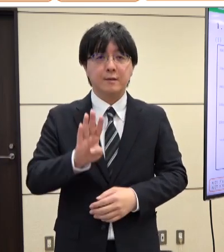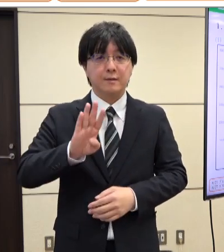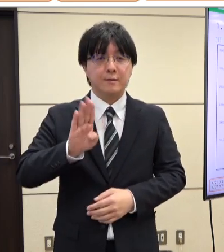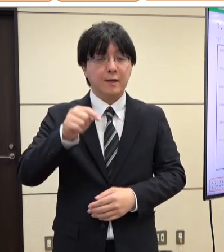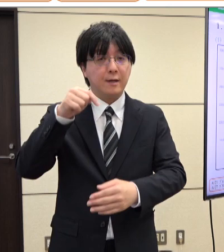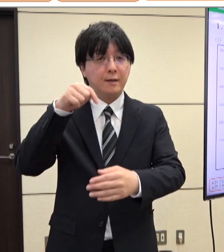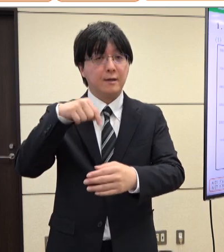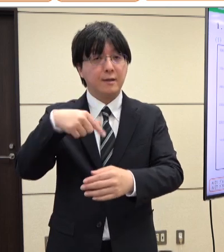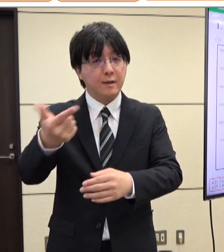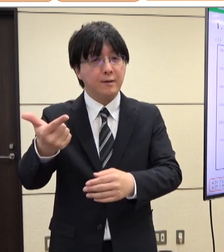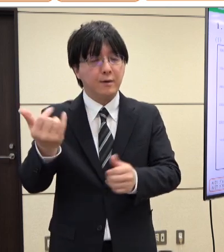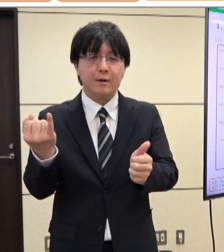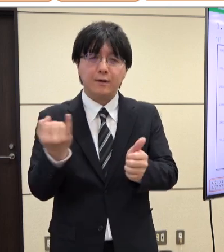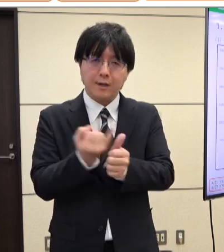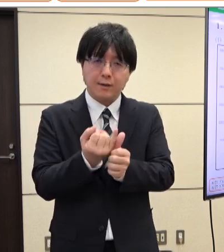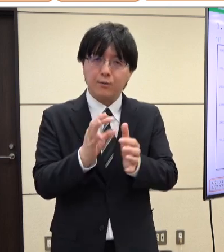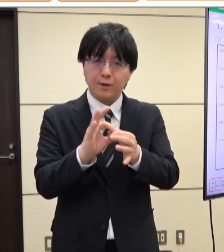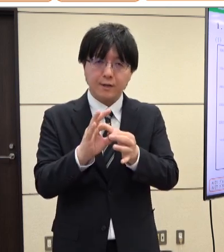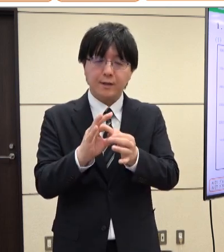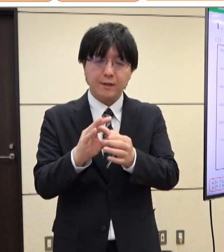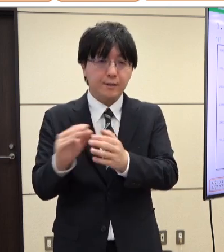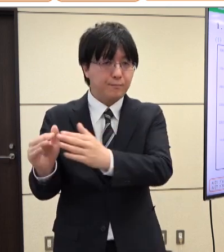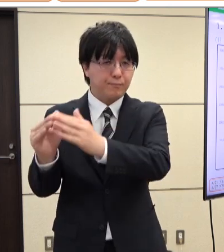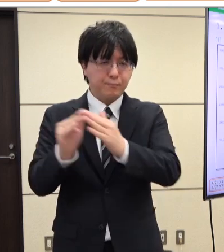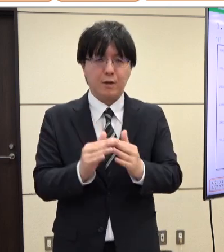多いのはね。 そうですね、はい、